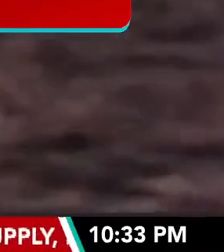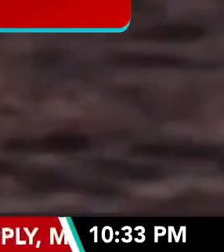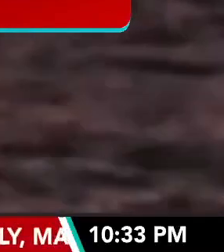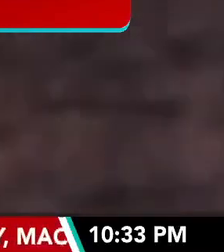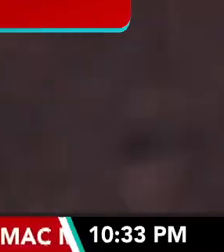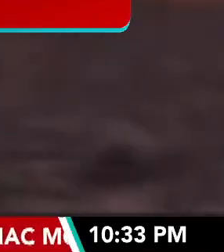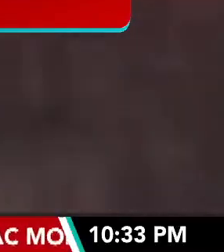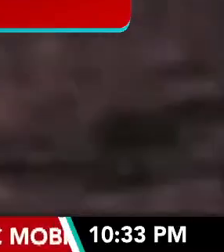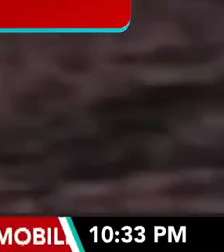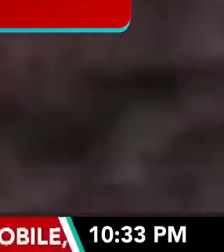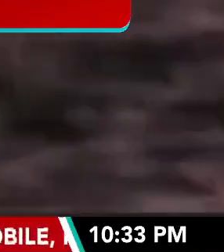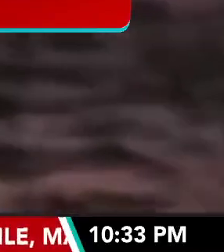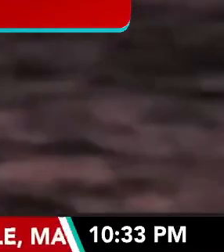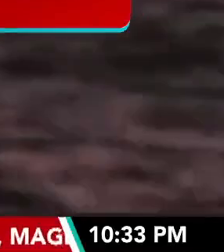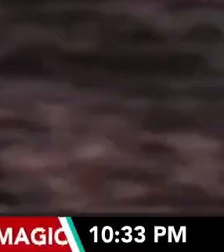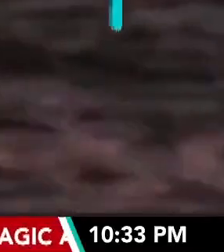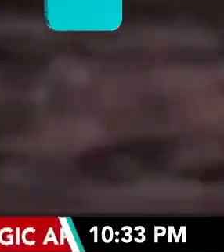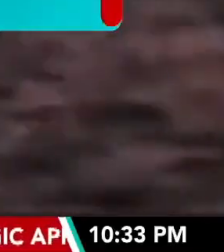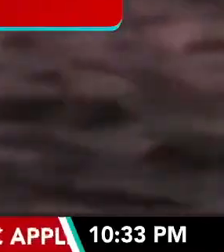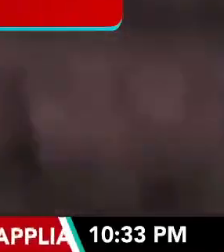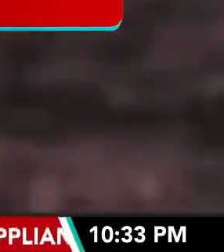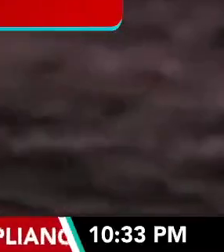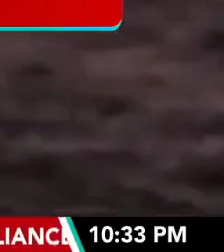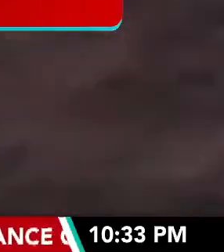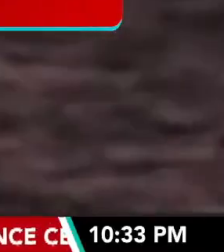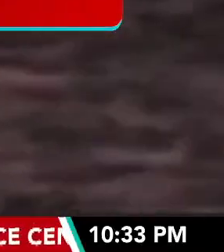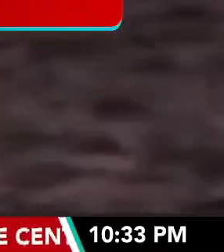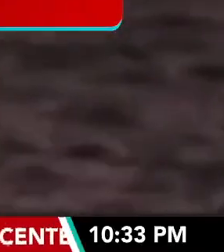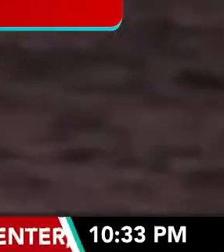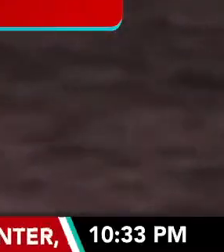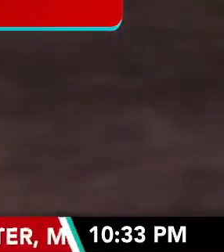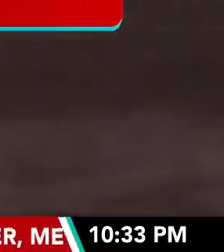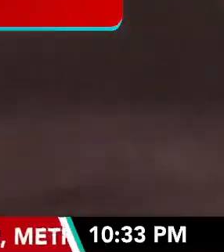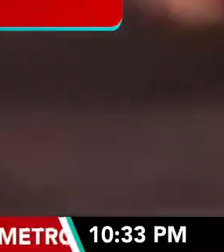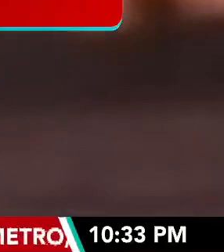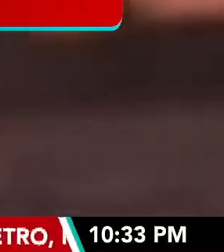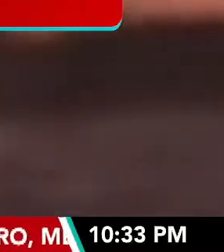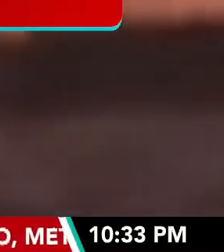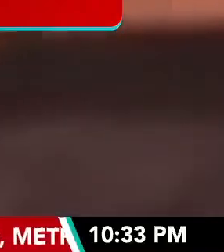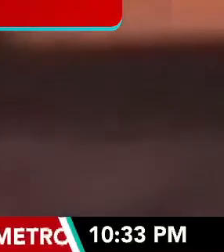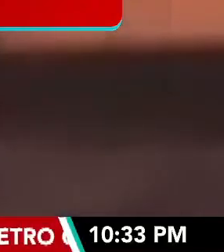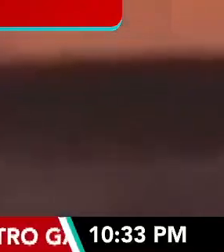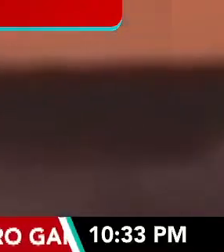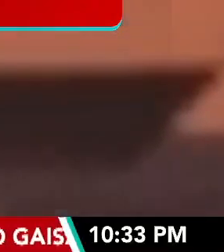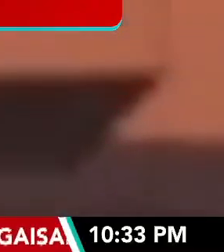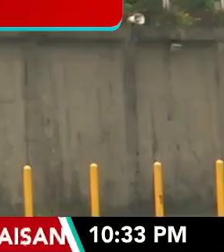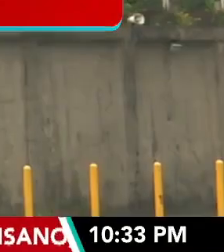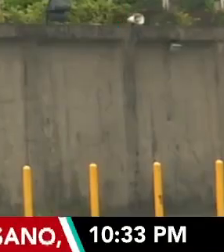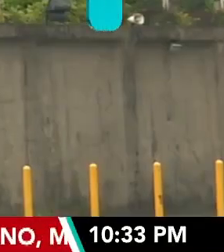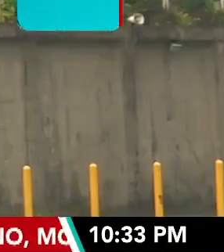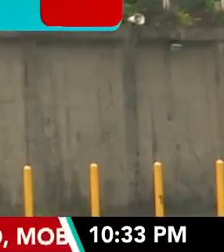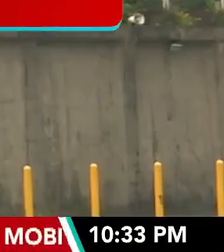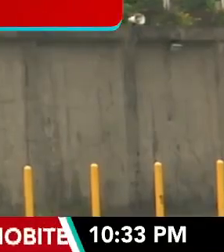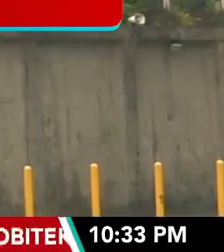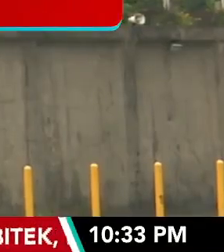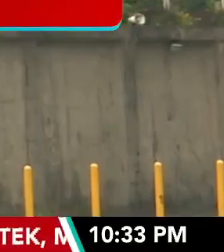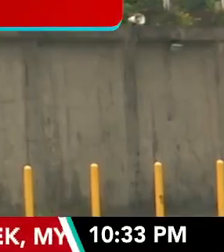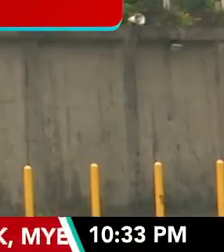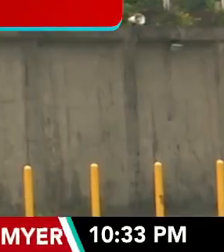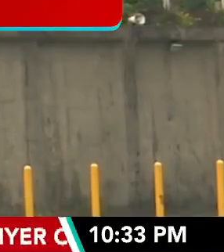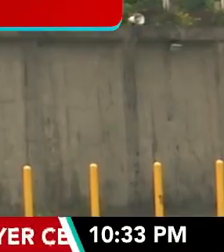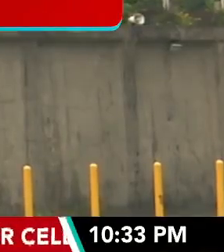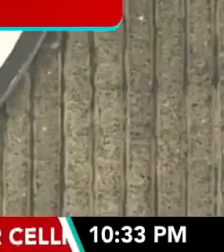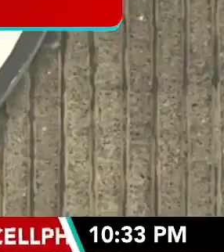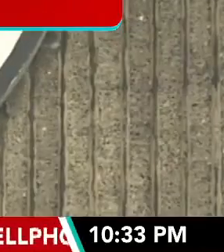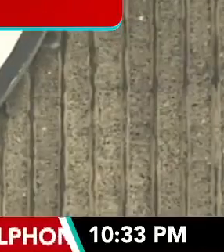ang ginawa ng China Coast Guard. Kampi naman daw sa Pilipinas ang US State Department. Papanghamon at hindi raw ligtas ang ginawa